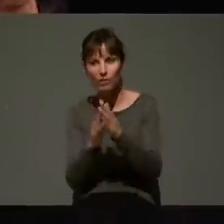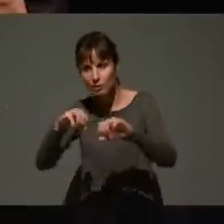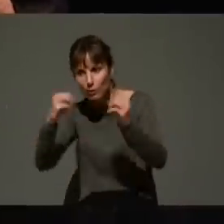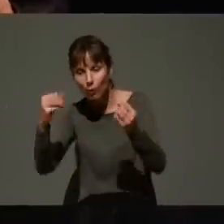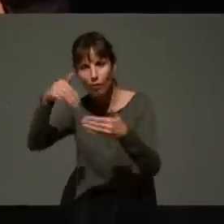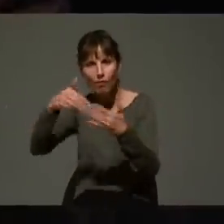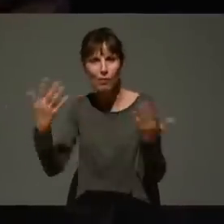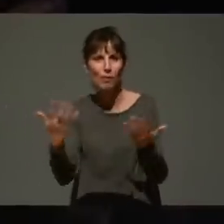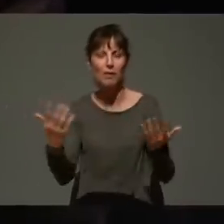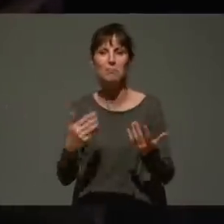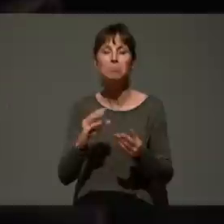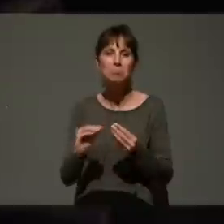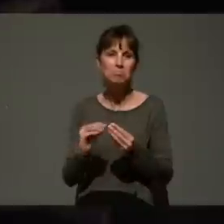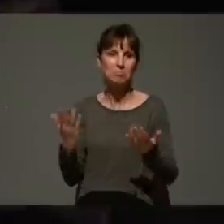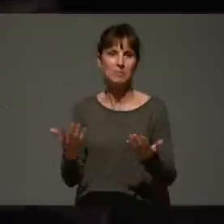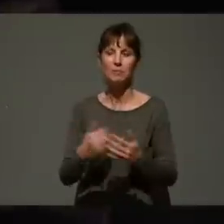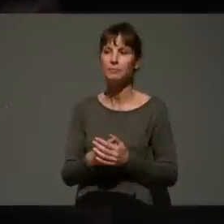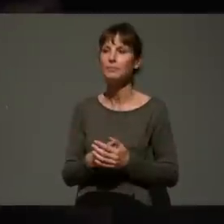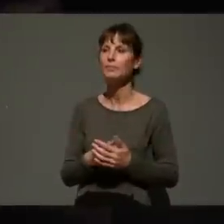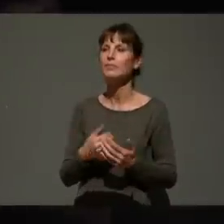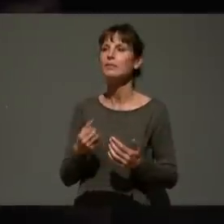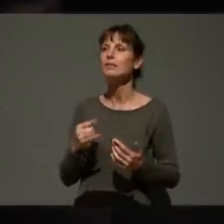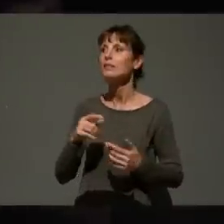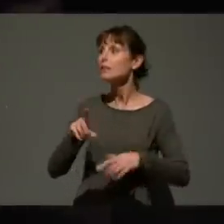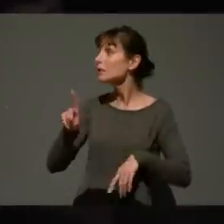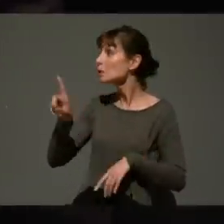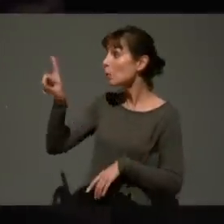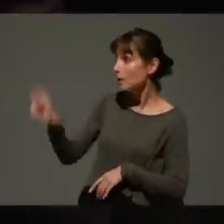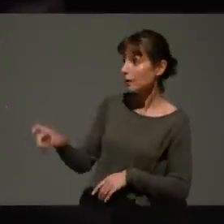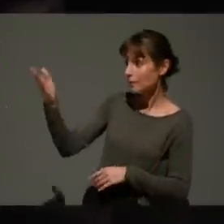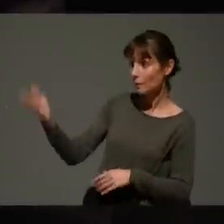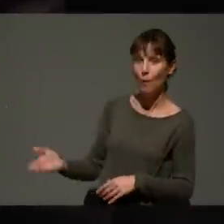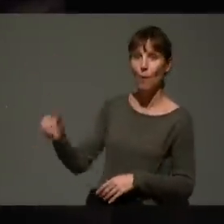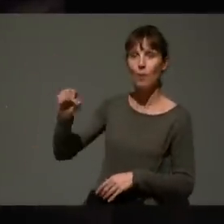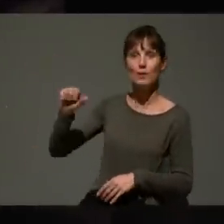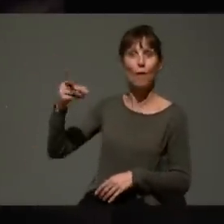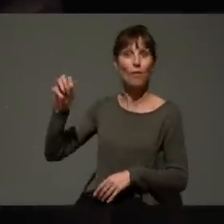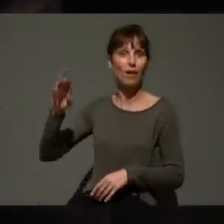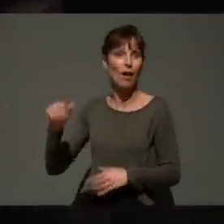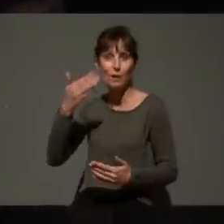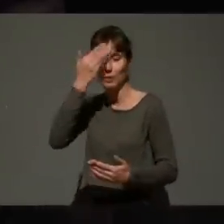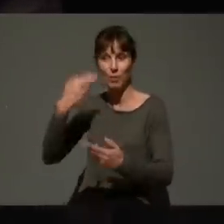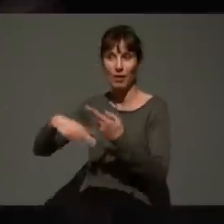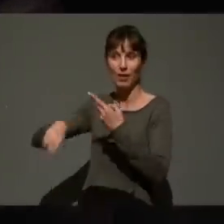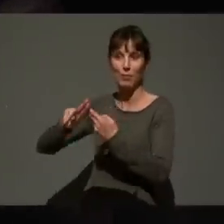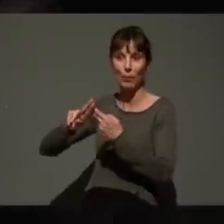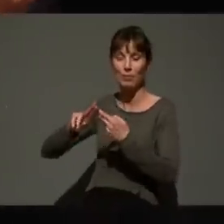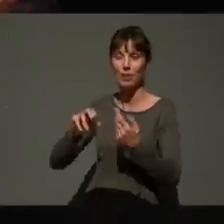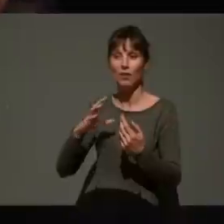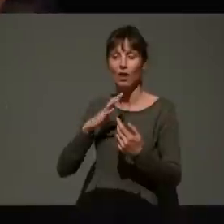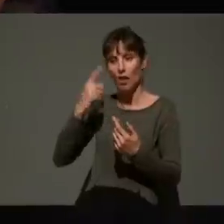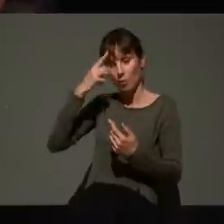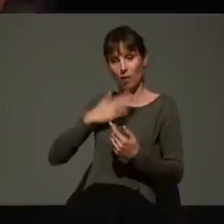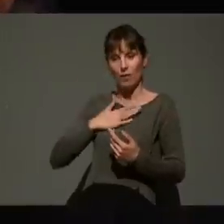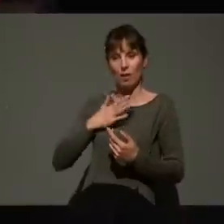Et si on posait la question, Sandra, je ne sais pas ce que vous répondriez. Je pense qu'il y a